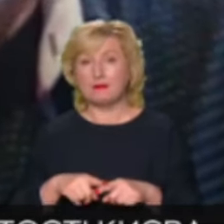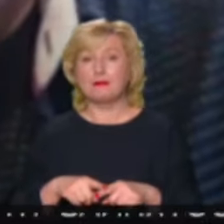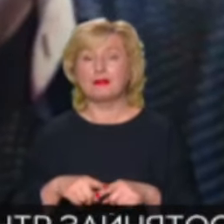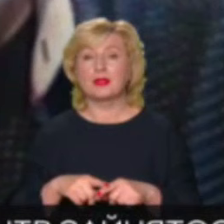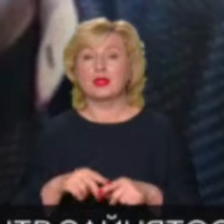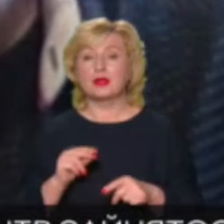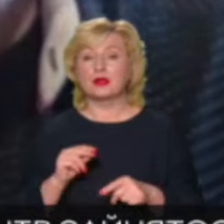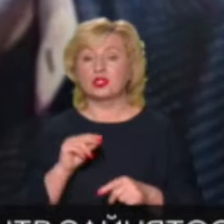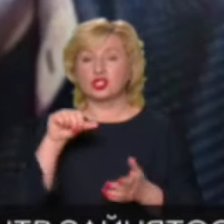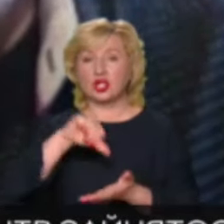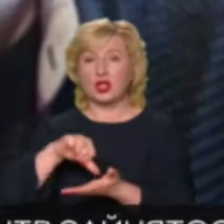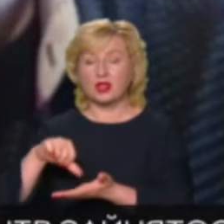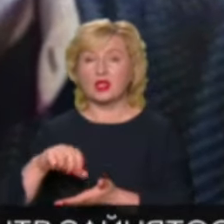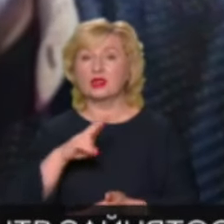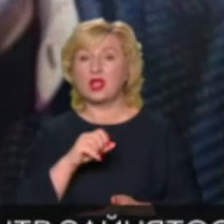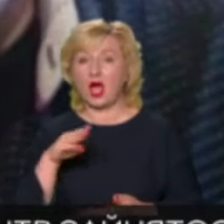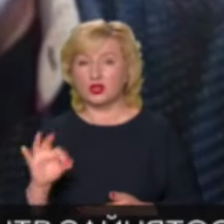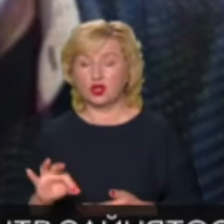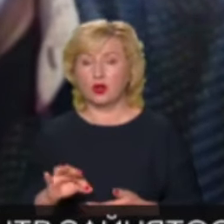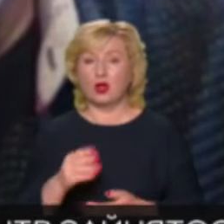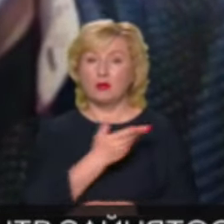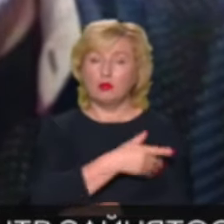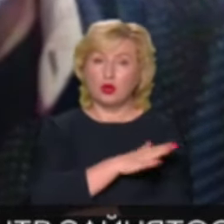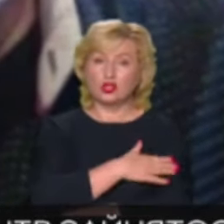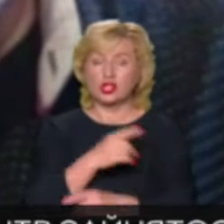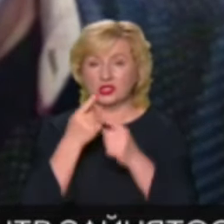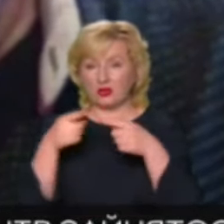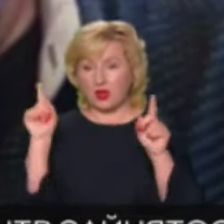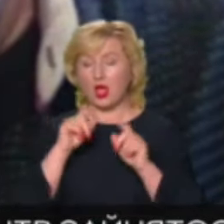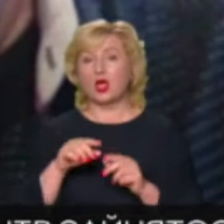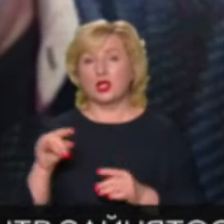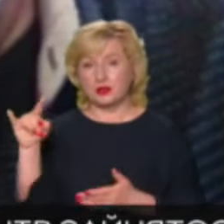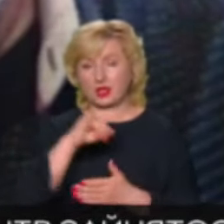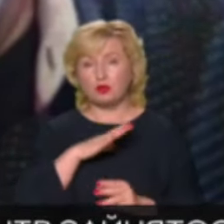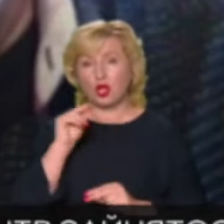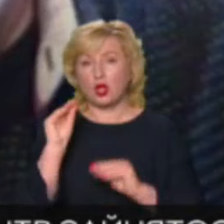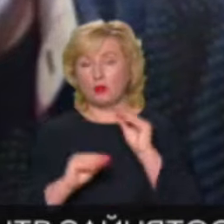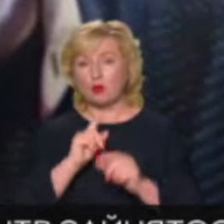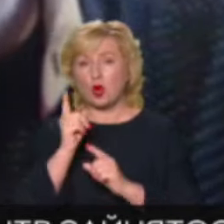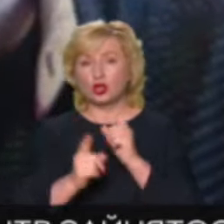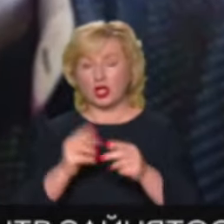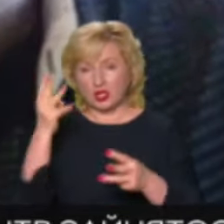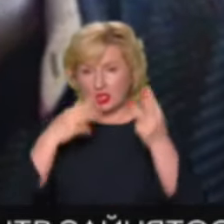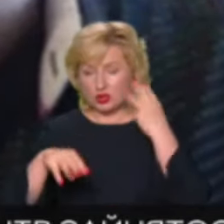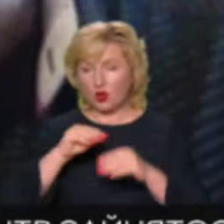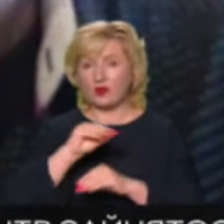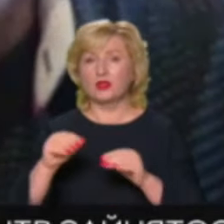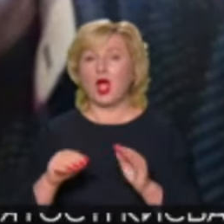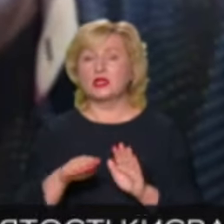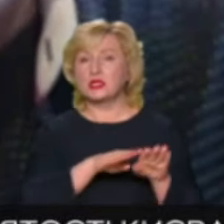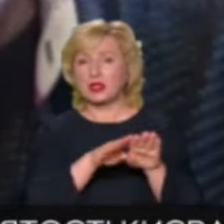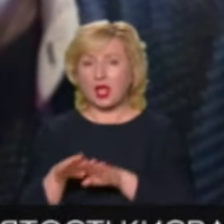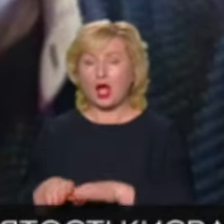члени НАТО. І Польща, і Словакія, і це були літаки, які модернізовані були на умовах НАТО, на стандартах, на правилах